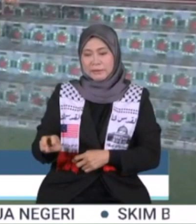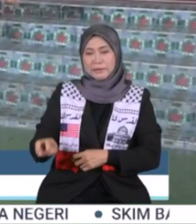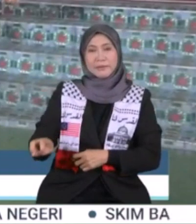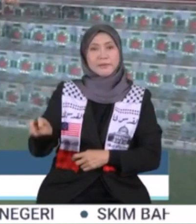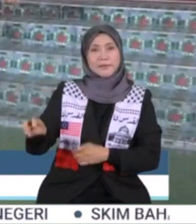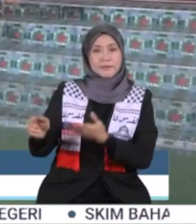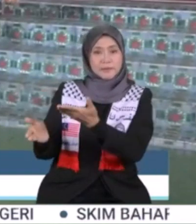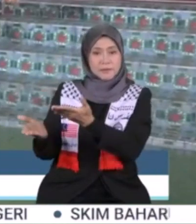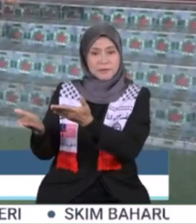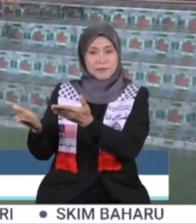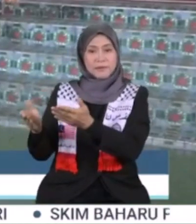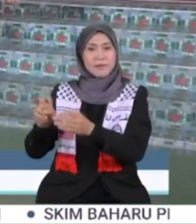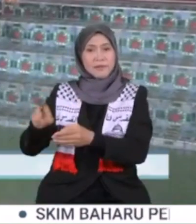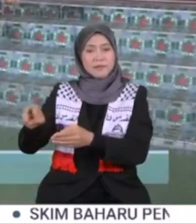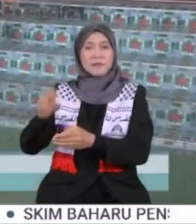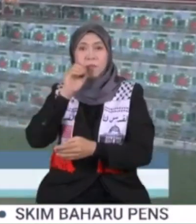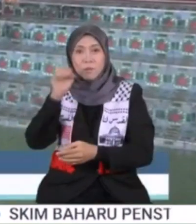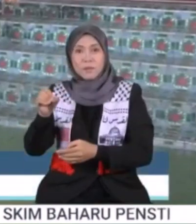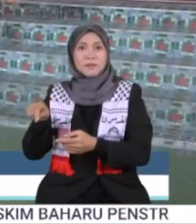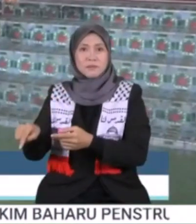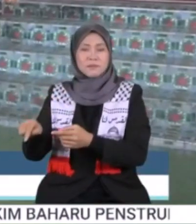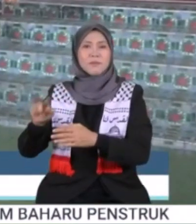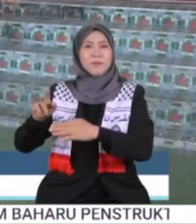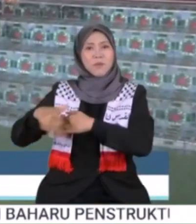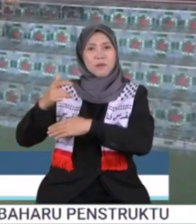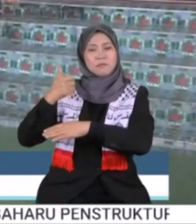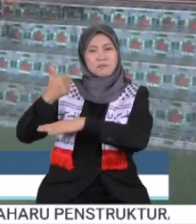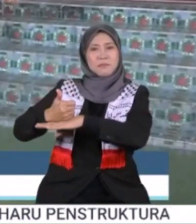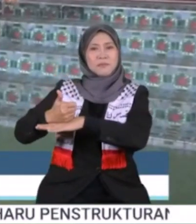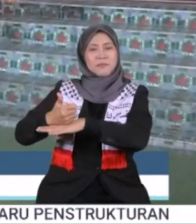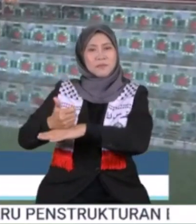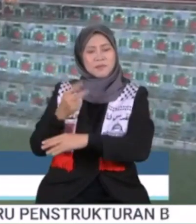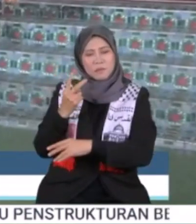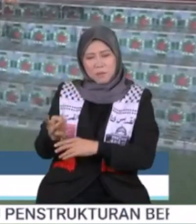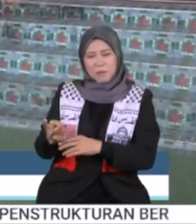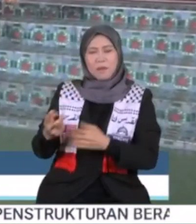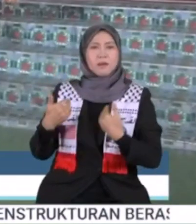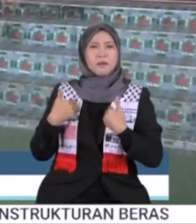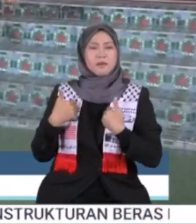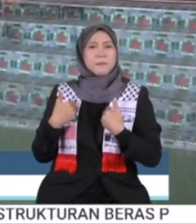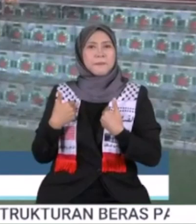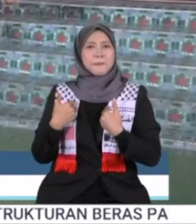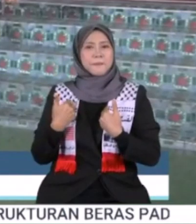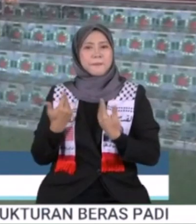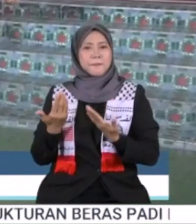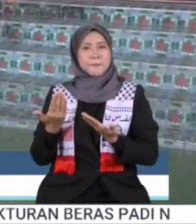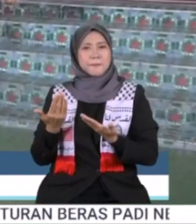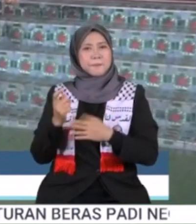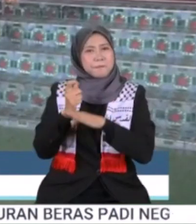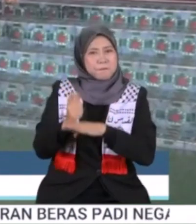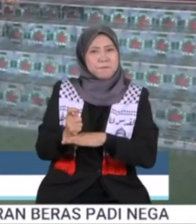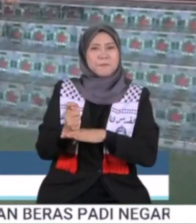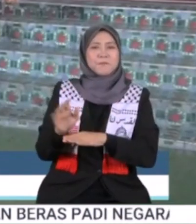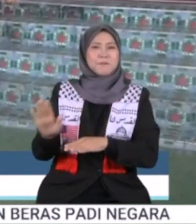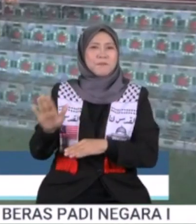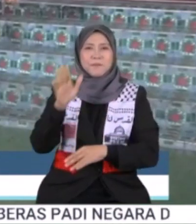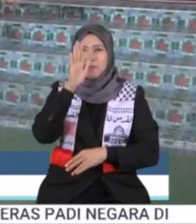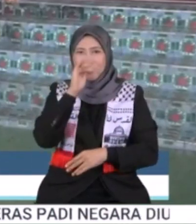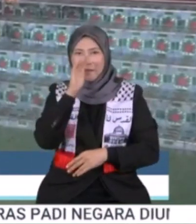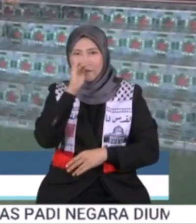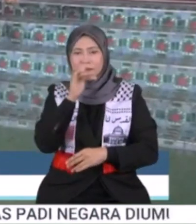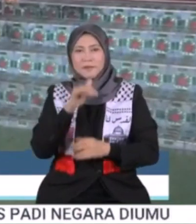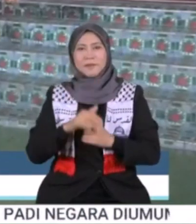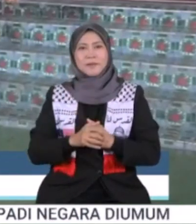juga merupakan tangga asal yang dibina berunsurkan ciri-ciri seni bina yang ada di negeri Melaka